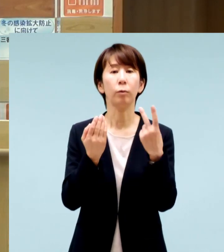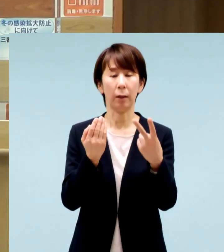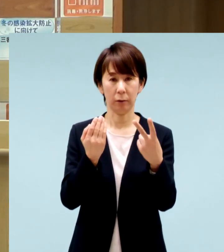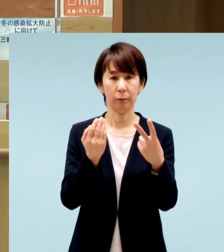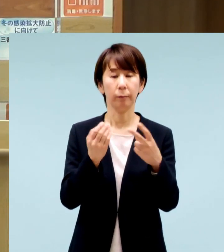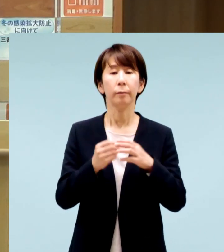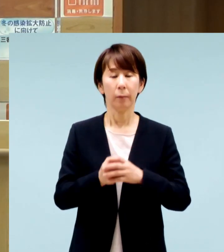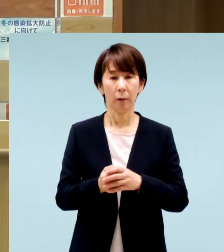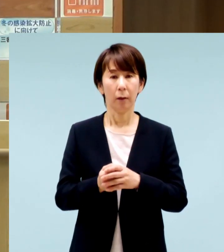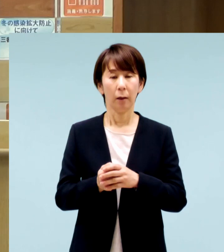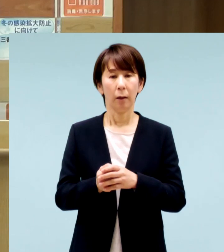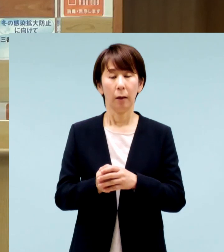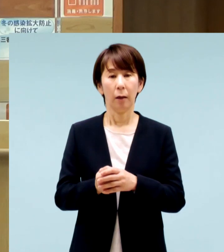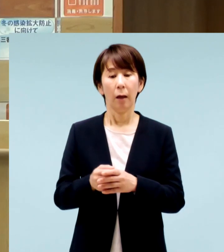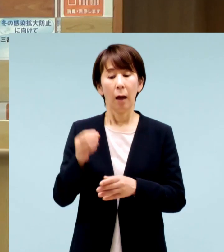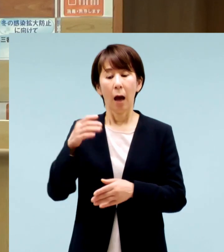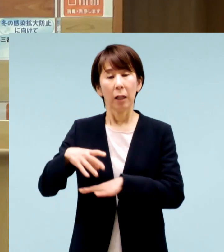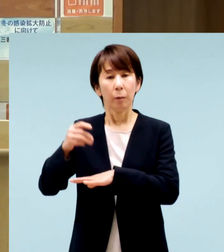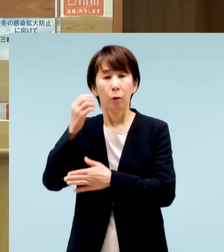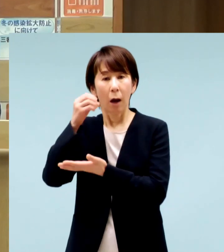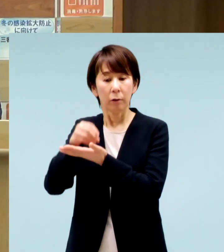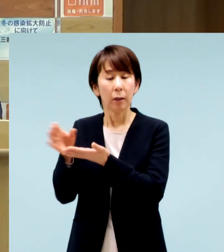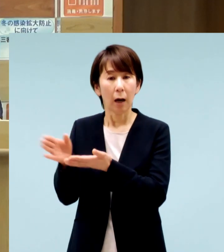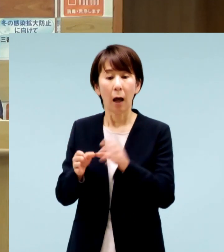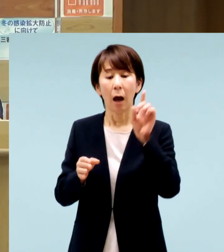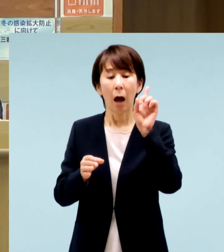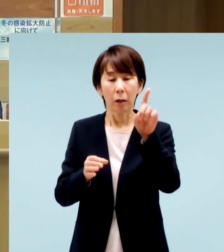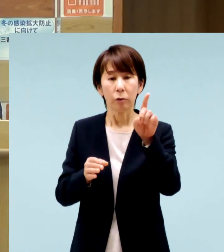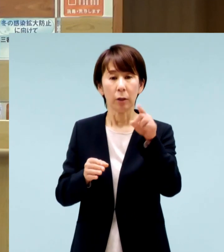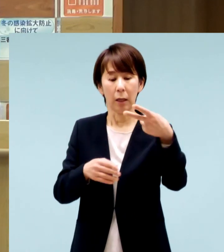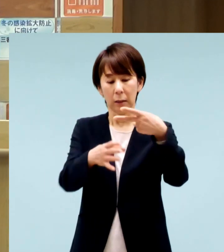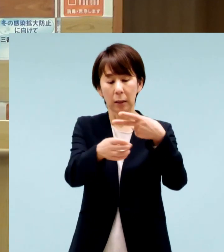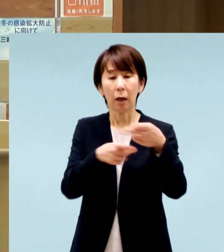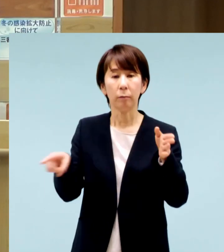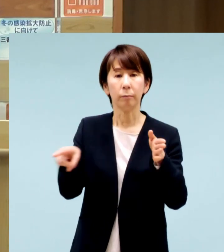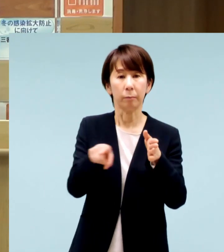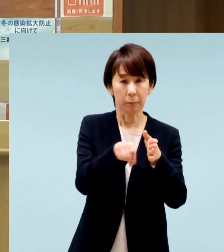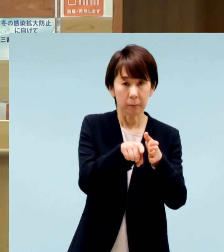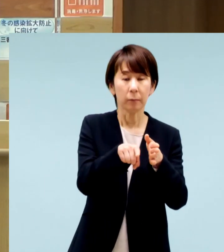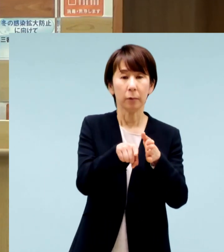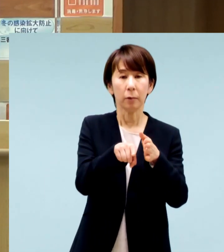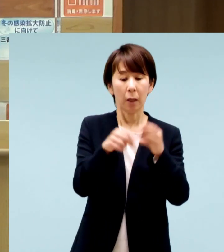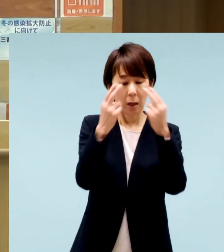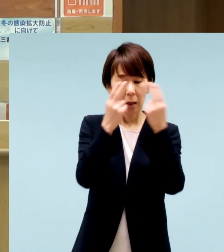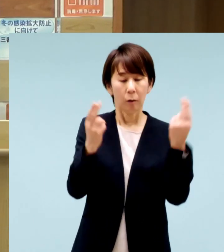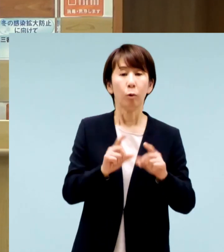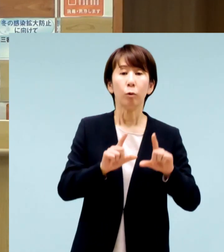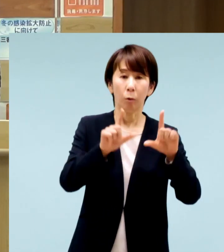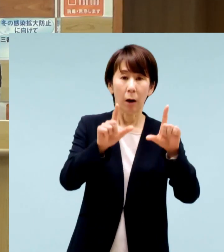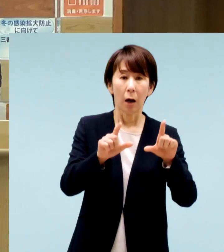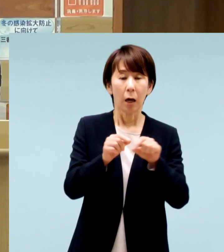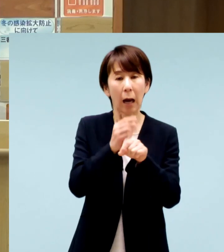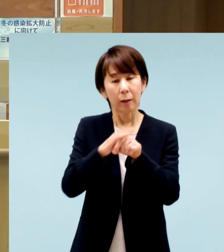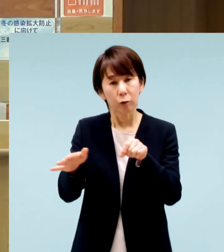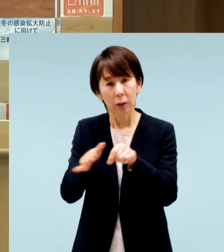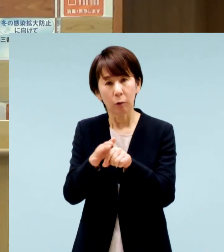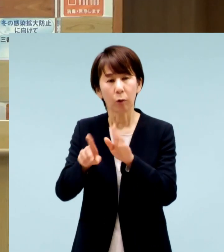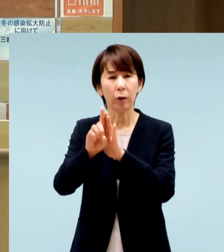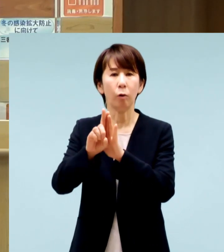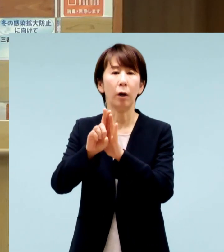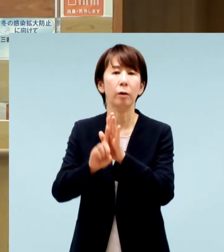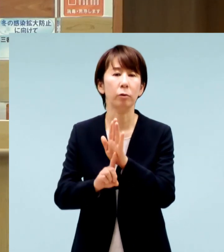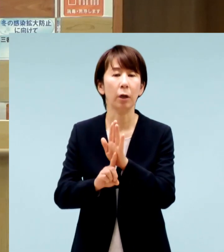認されてから2ヶ月となります。道東では今回まで水温の低さから発生しないものと考えられており